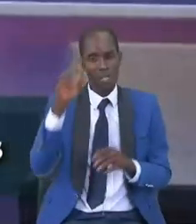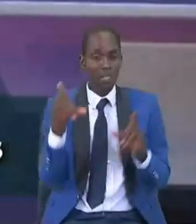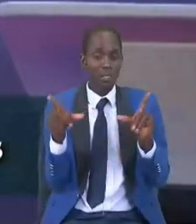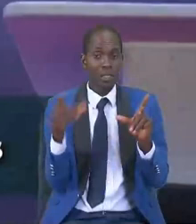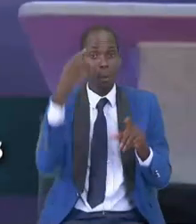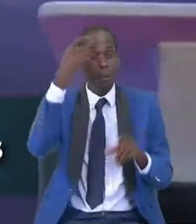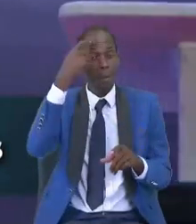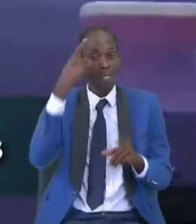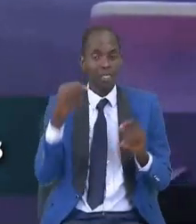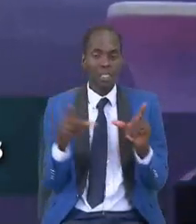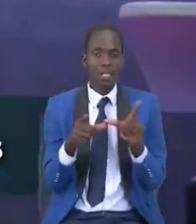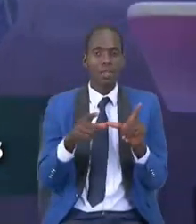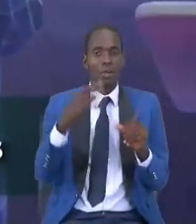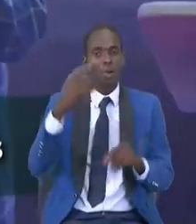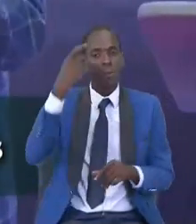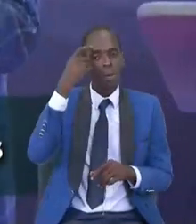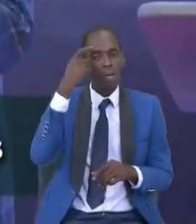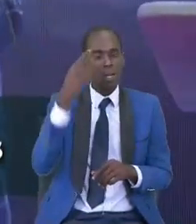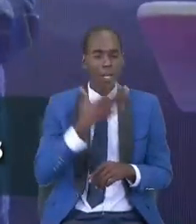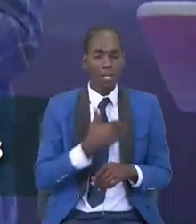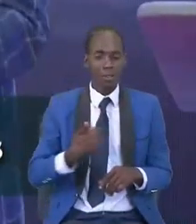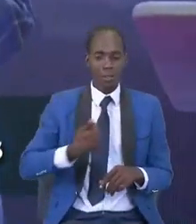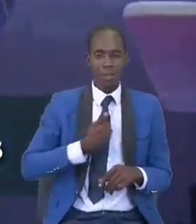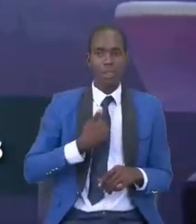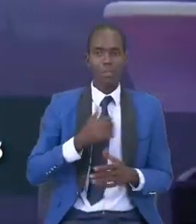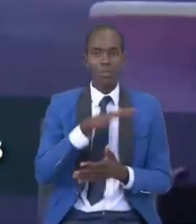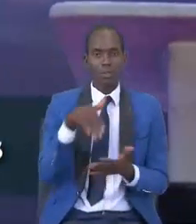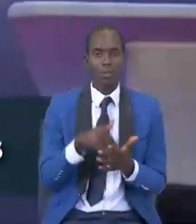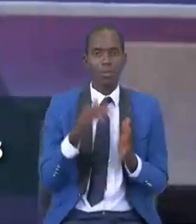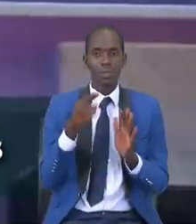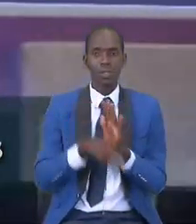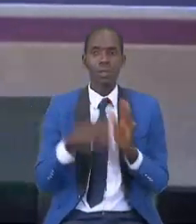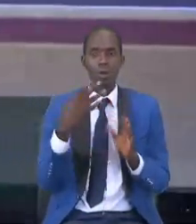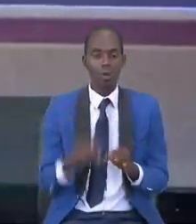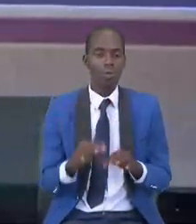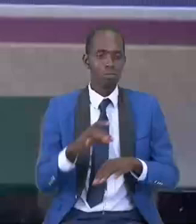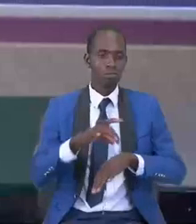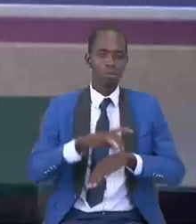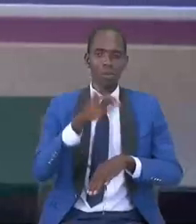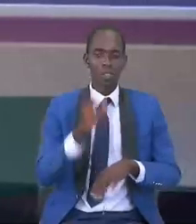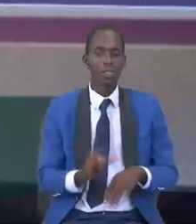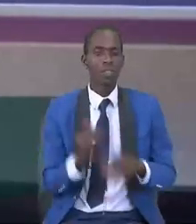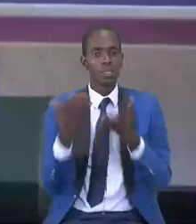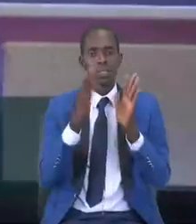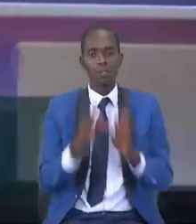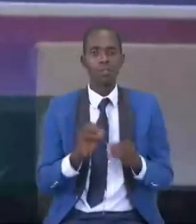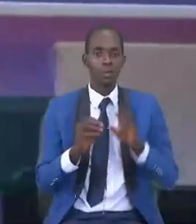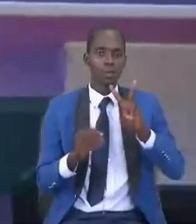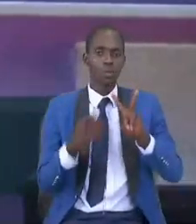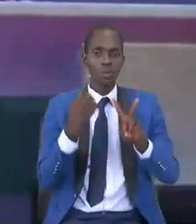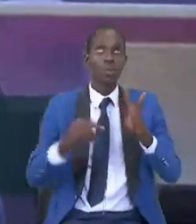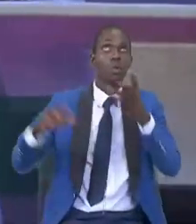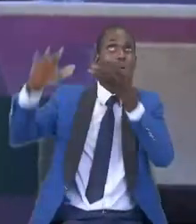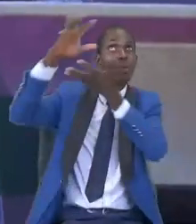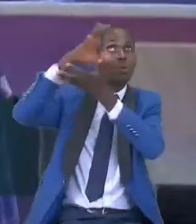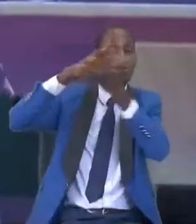la spiritualité, l'état et l'autocentrisme des serviteurs, la tempête